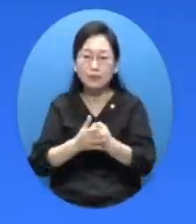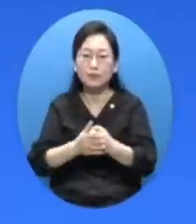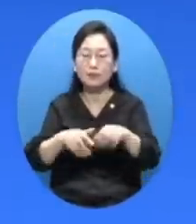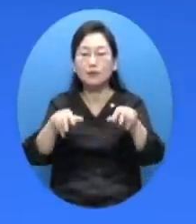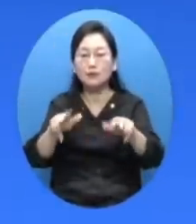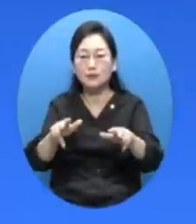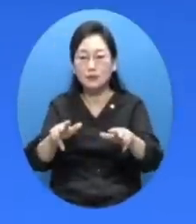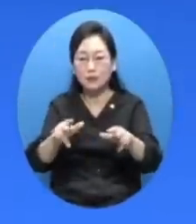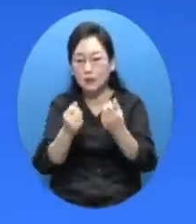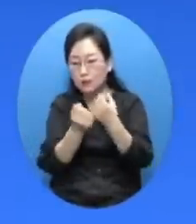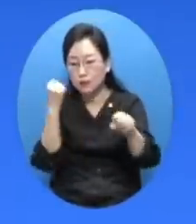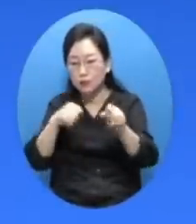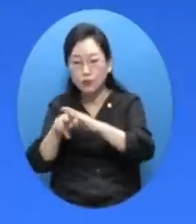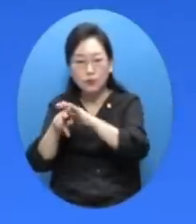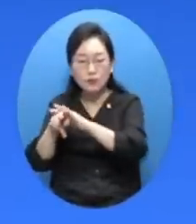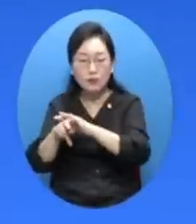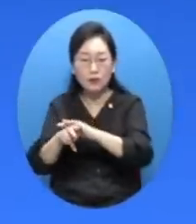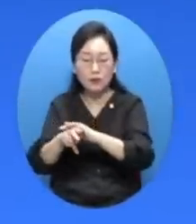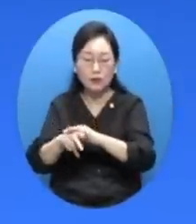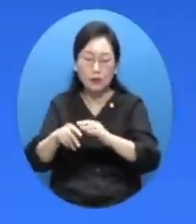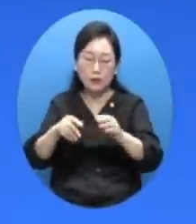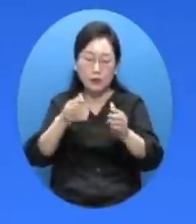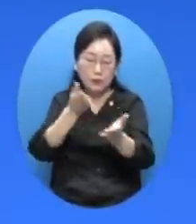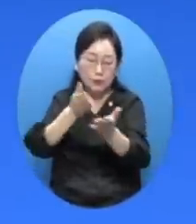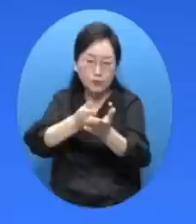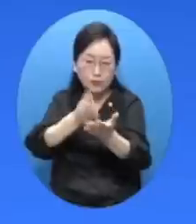피난을 하고 하는 이런 뉴스가 계속 나옵니다.